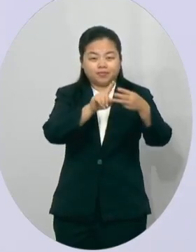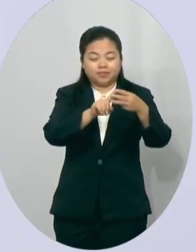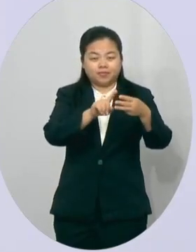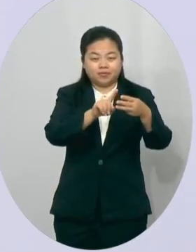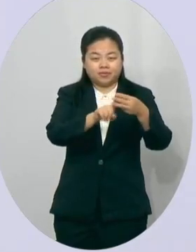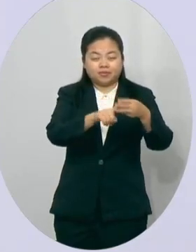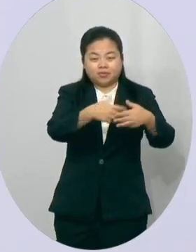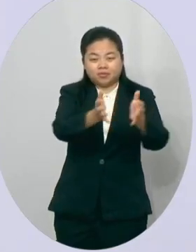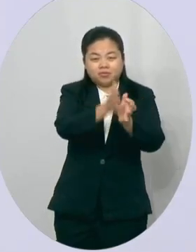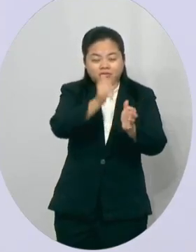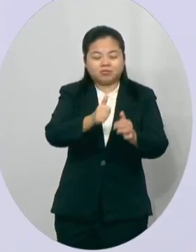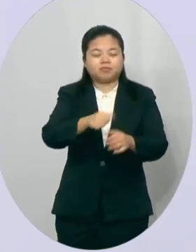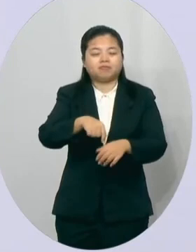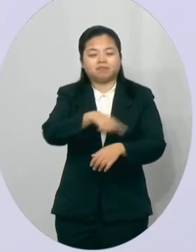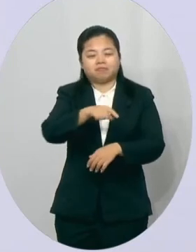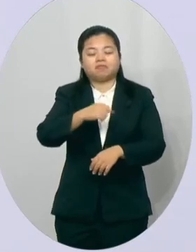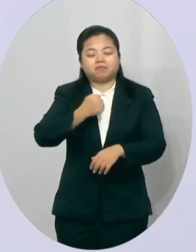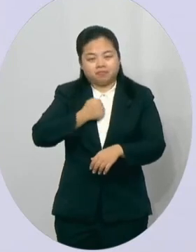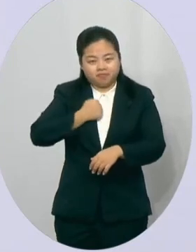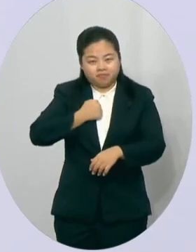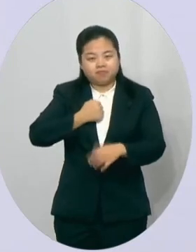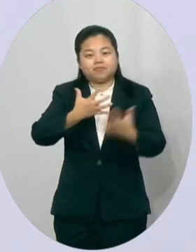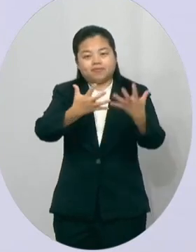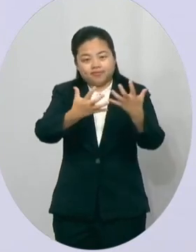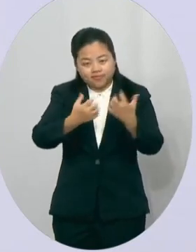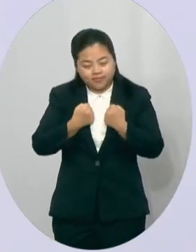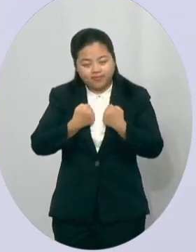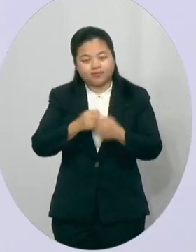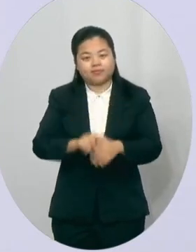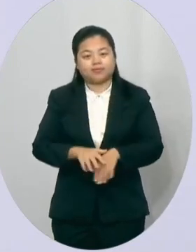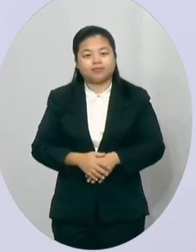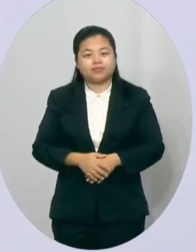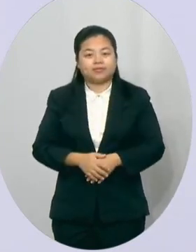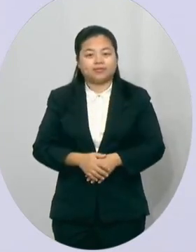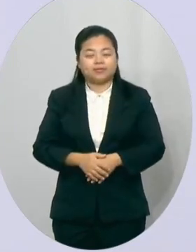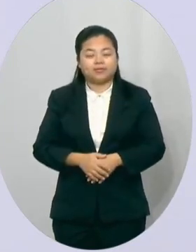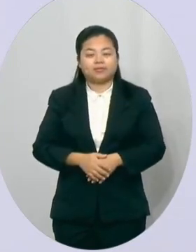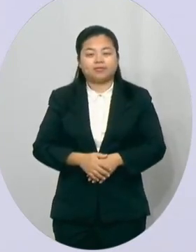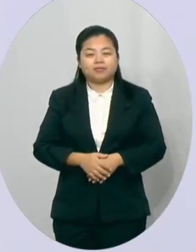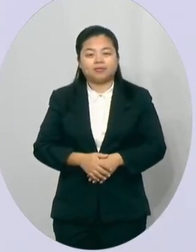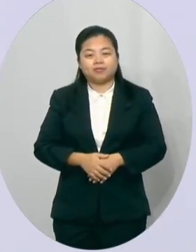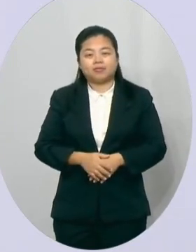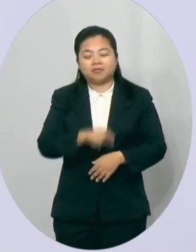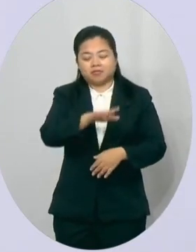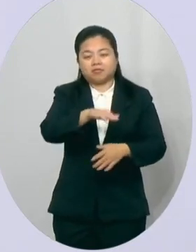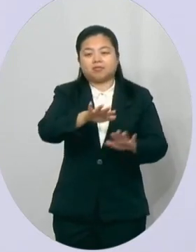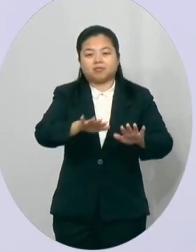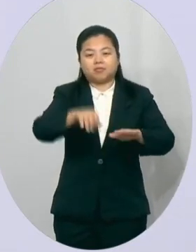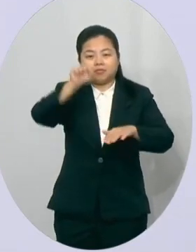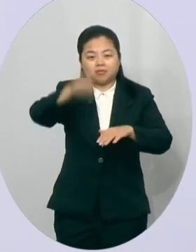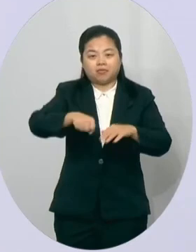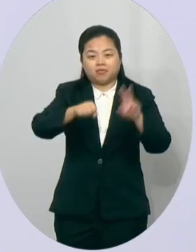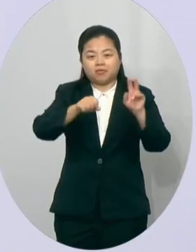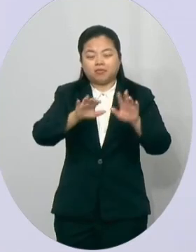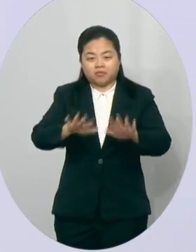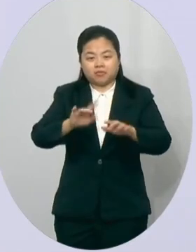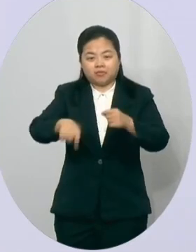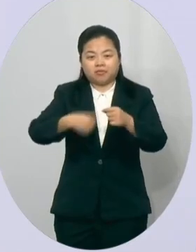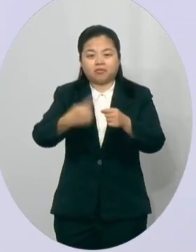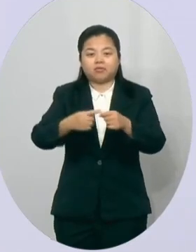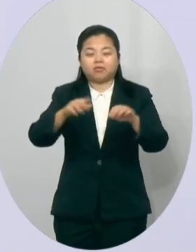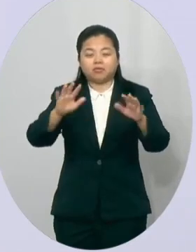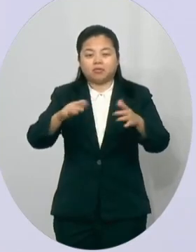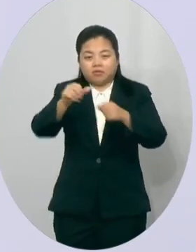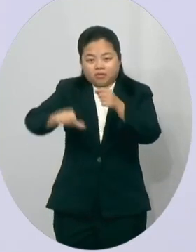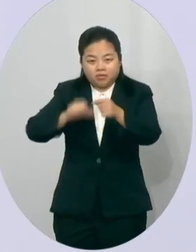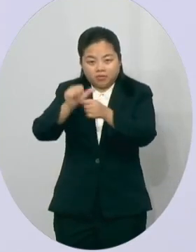明理，他听懂我们的话了，他也接受了，所以他已经允诺2027年，也就是大概